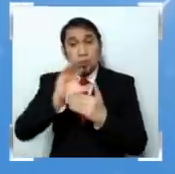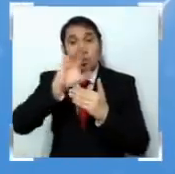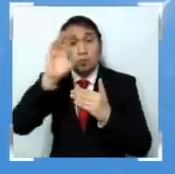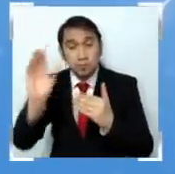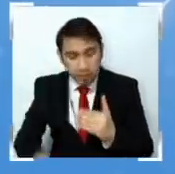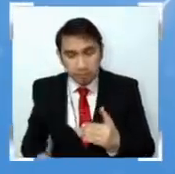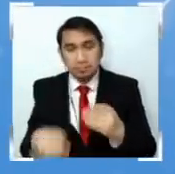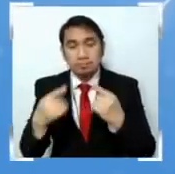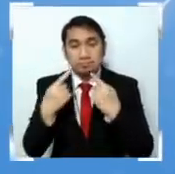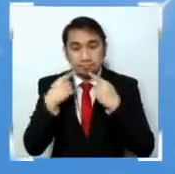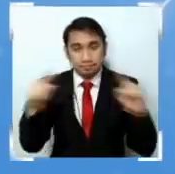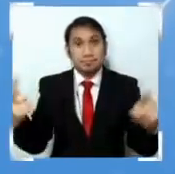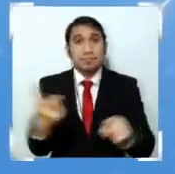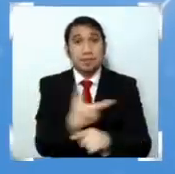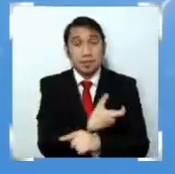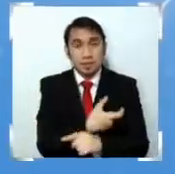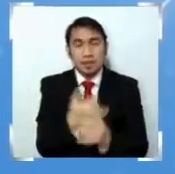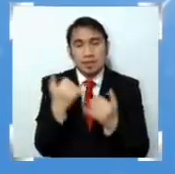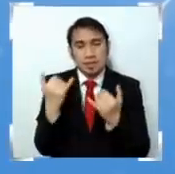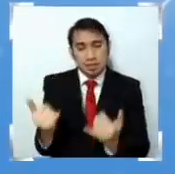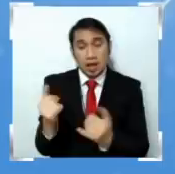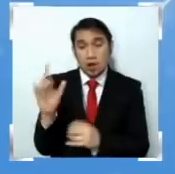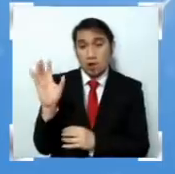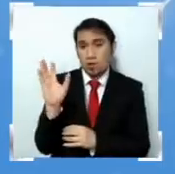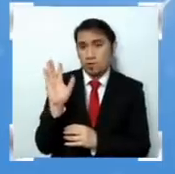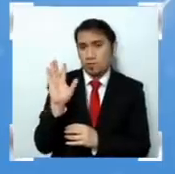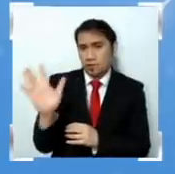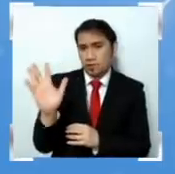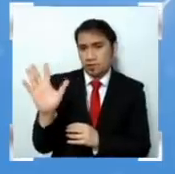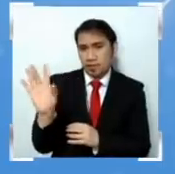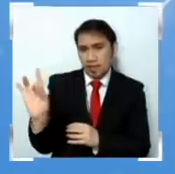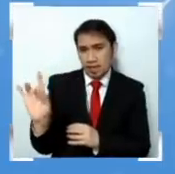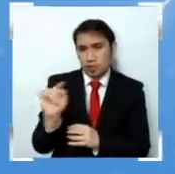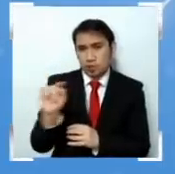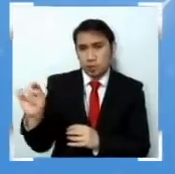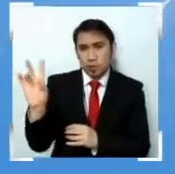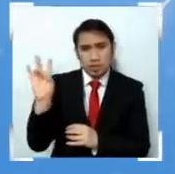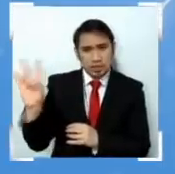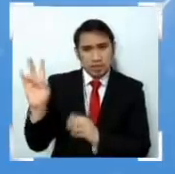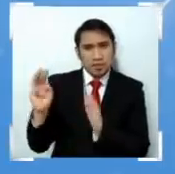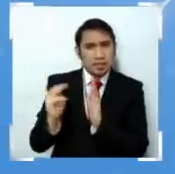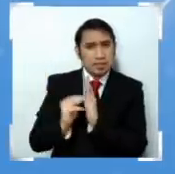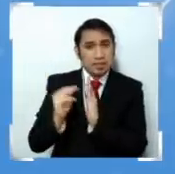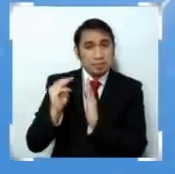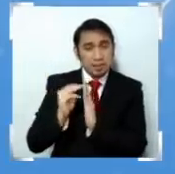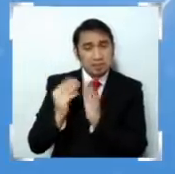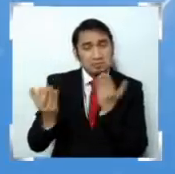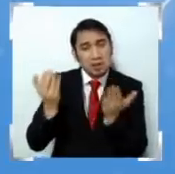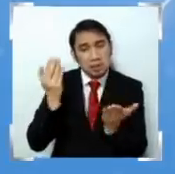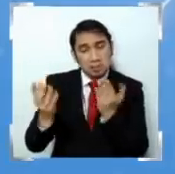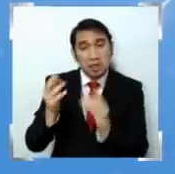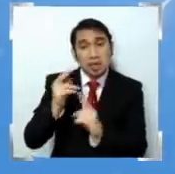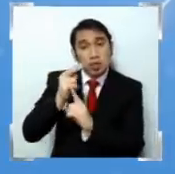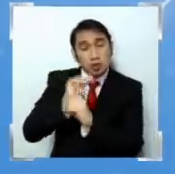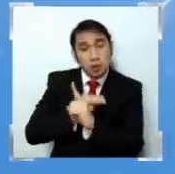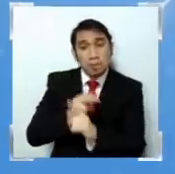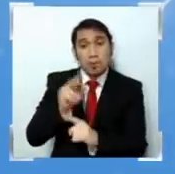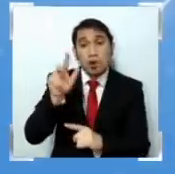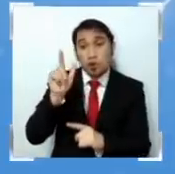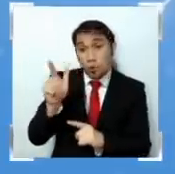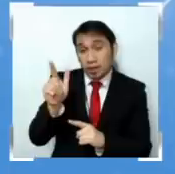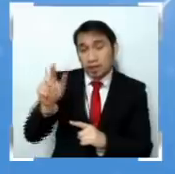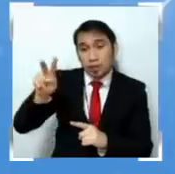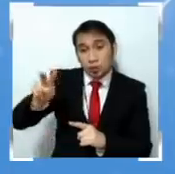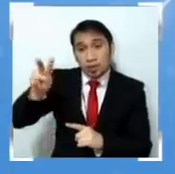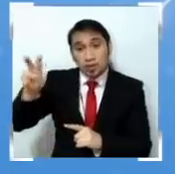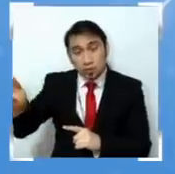immunity naman, kung saan 58 million hanggang 70 million ang fully vaccinated, November 2022 ang pinakamaaga. Ang higit